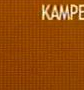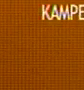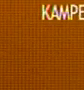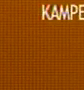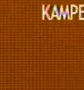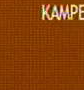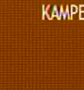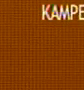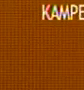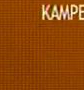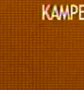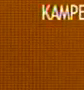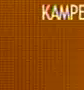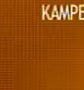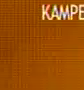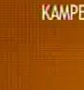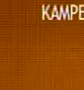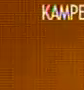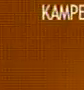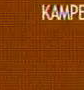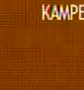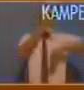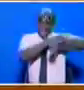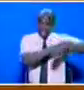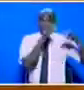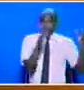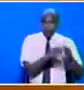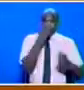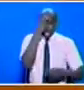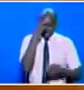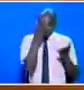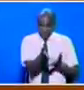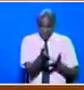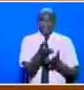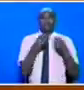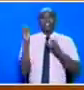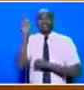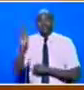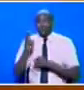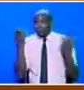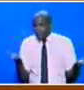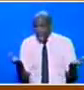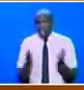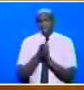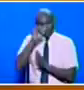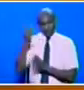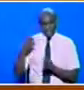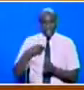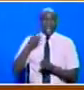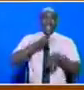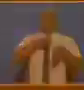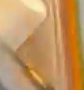Na kampeni za mirengo ya siasa zaendelea, kikosi cha NASA kikiwa Narok, huku Rais Kenyatta akiongoza kampeni za Jubilee huko